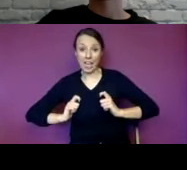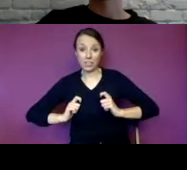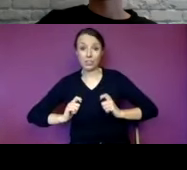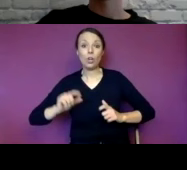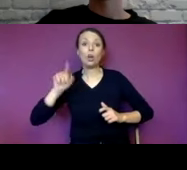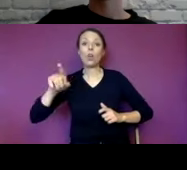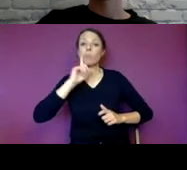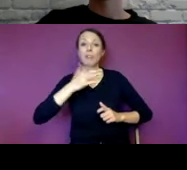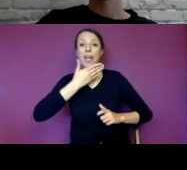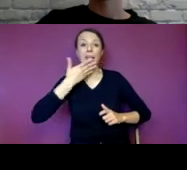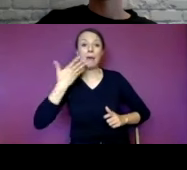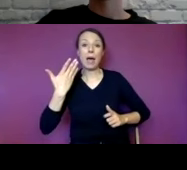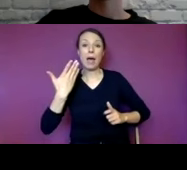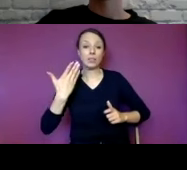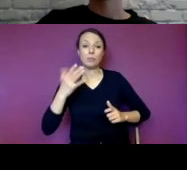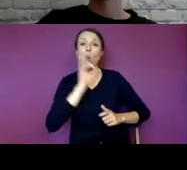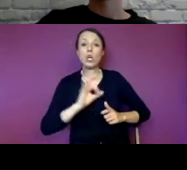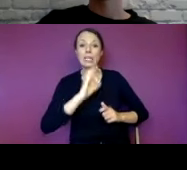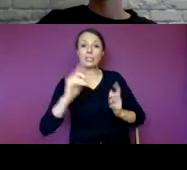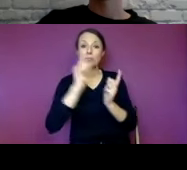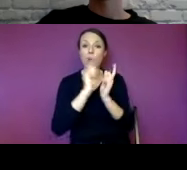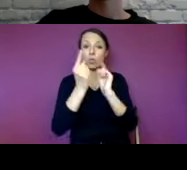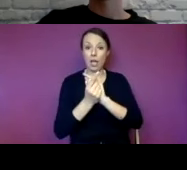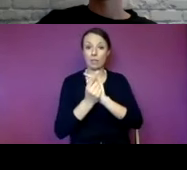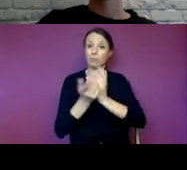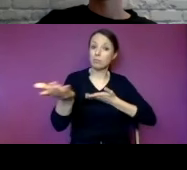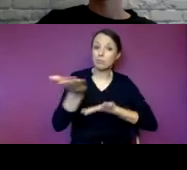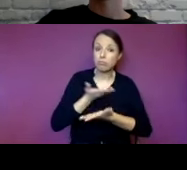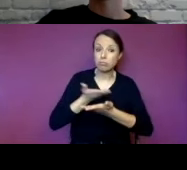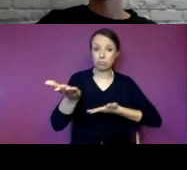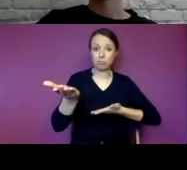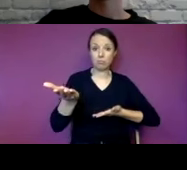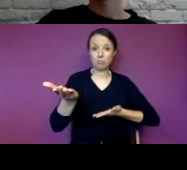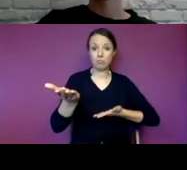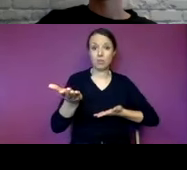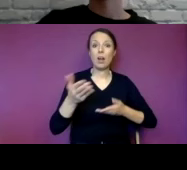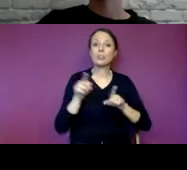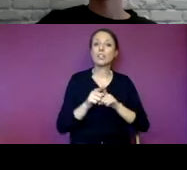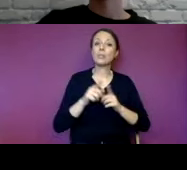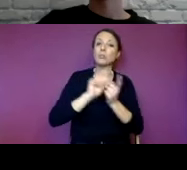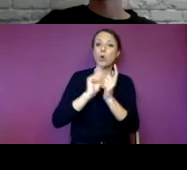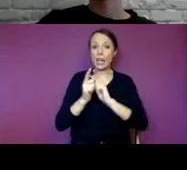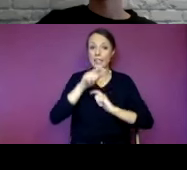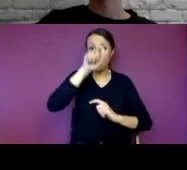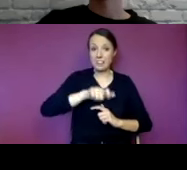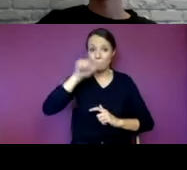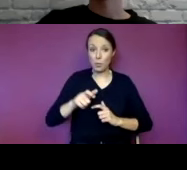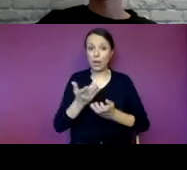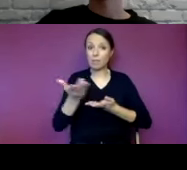do spotykania takiego i w wersjach, jakby mam na myśli spotkanie indywidualne, ale nawet być może w